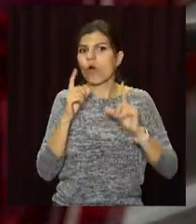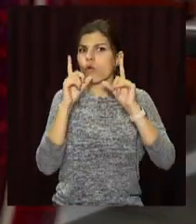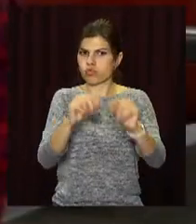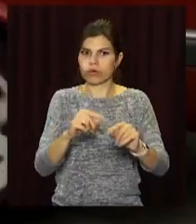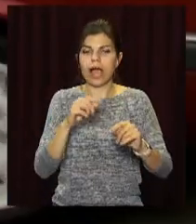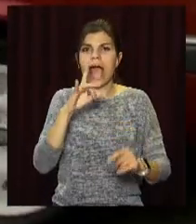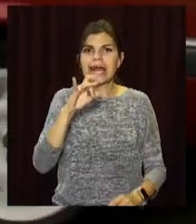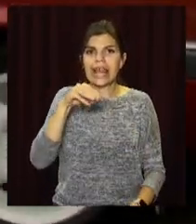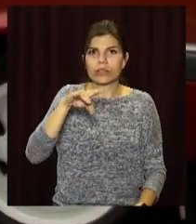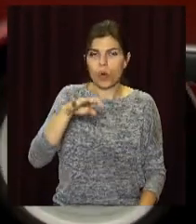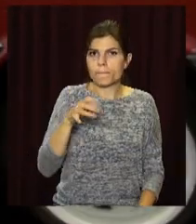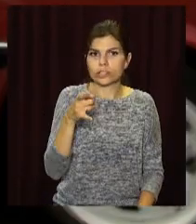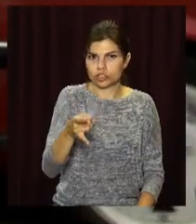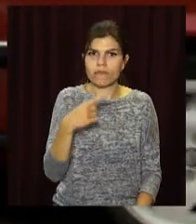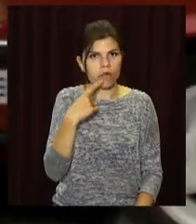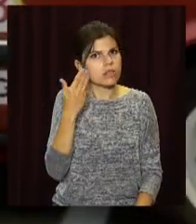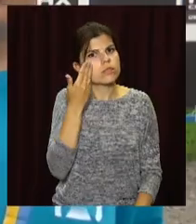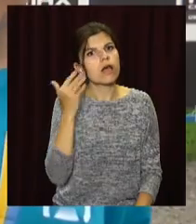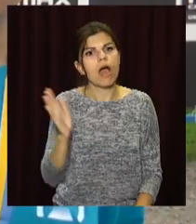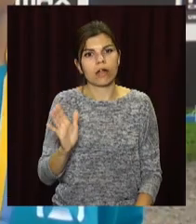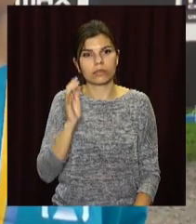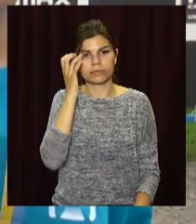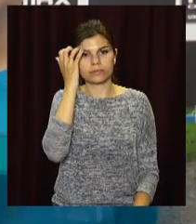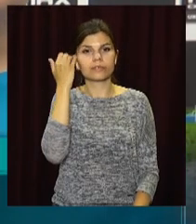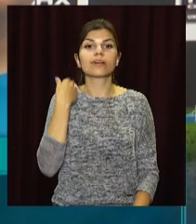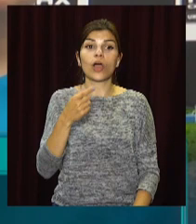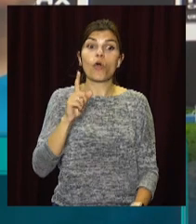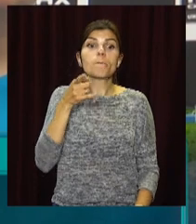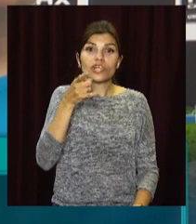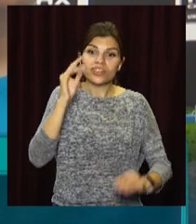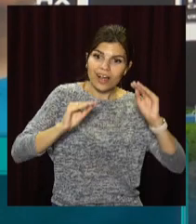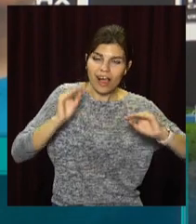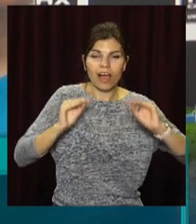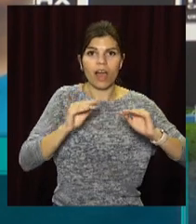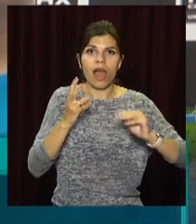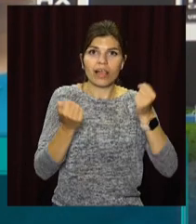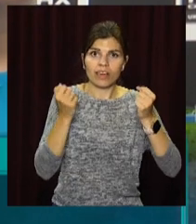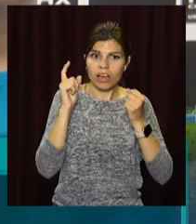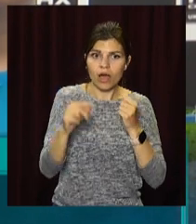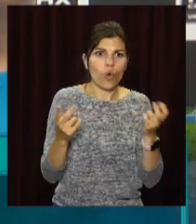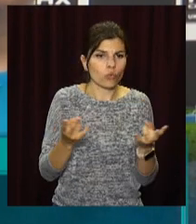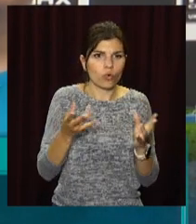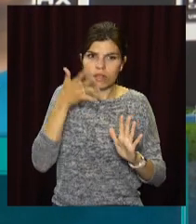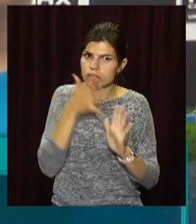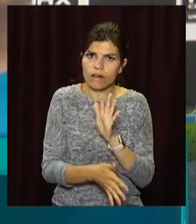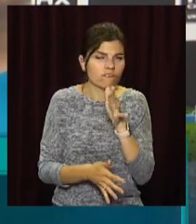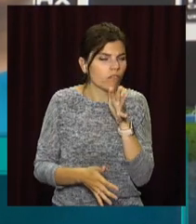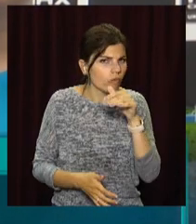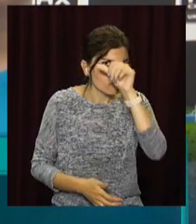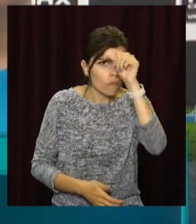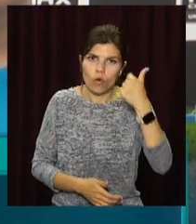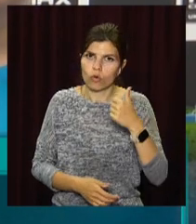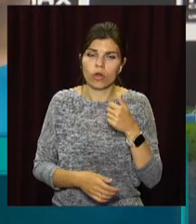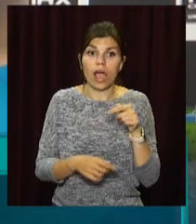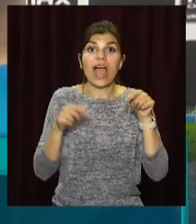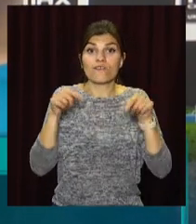дистанцію на ретро-автівці – задача не з простих. Для того, щоб побудувати машину і на ній їхати, потрібно потратити кучу часу. І